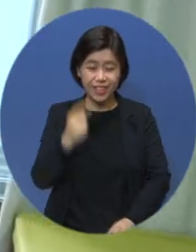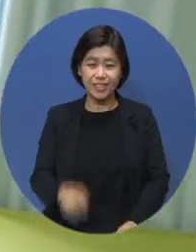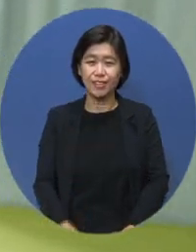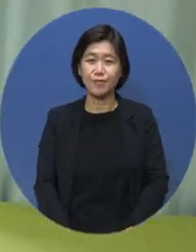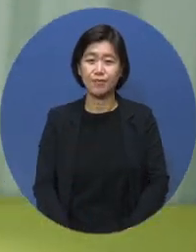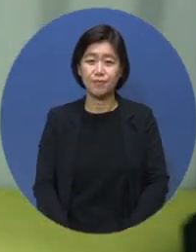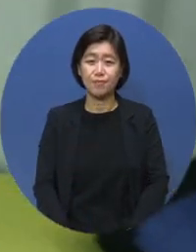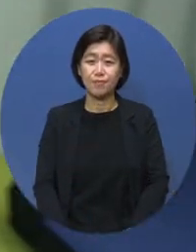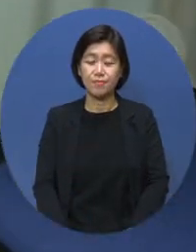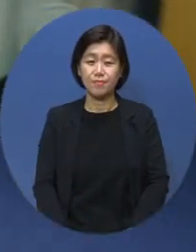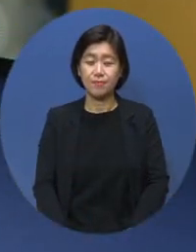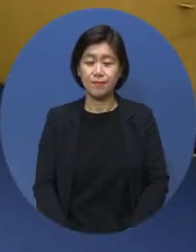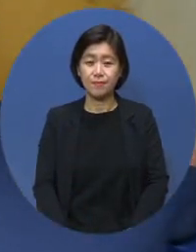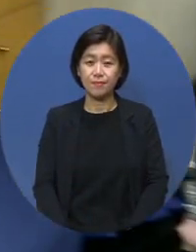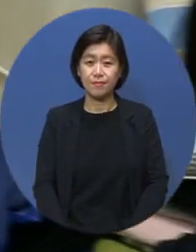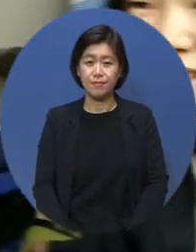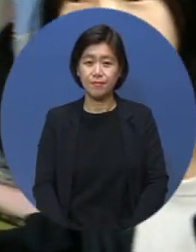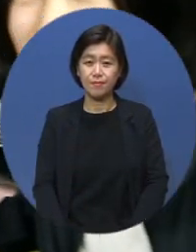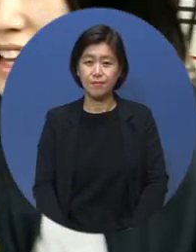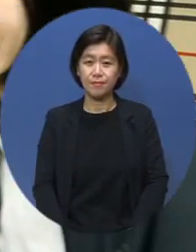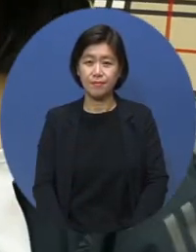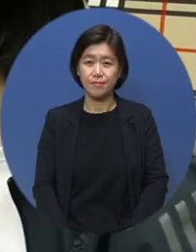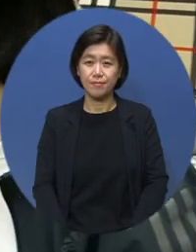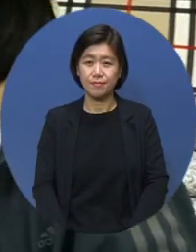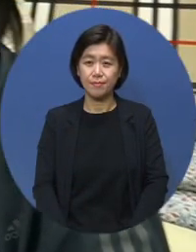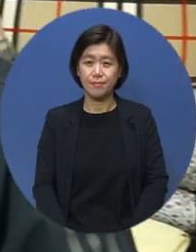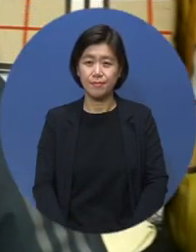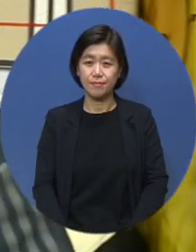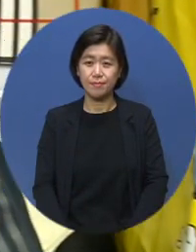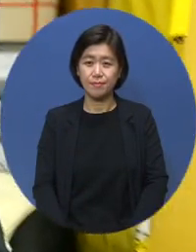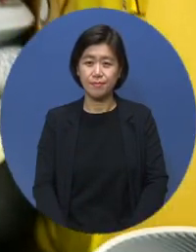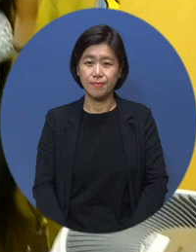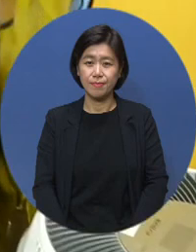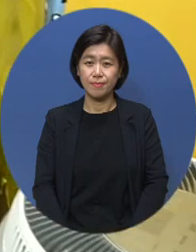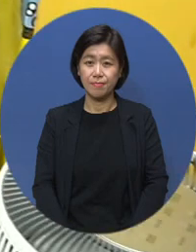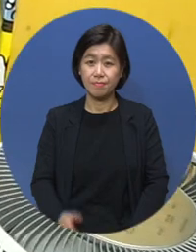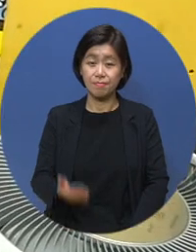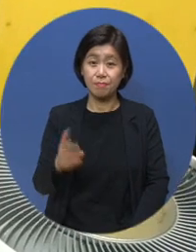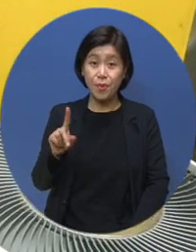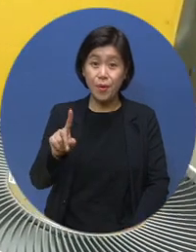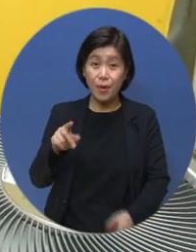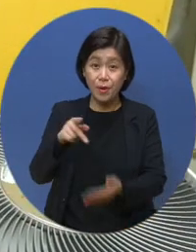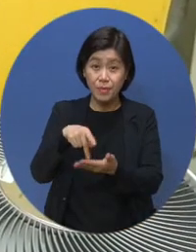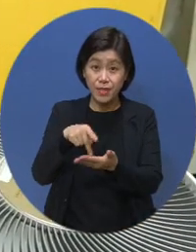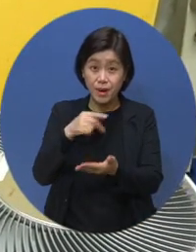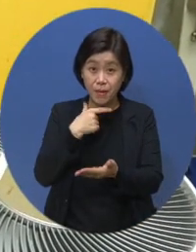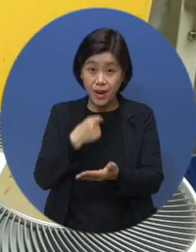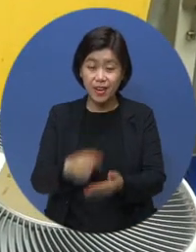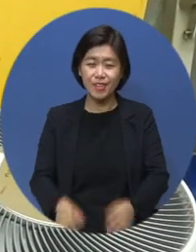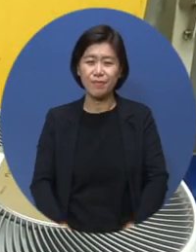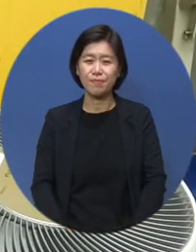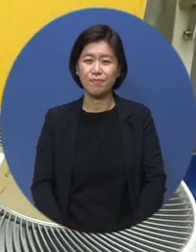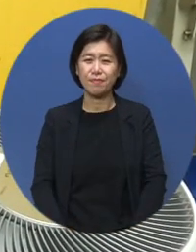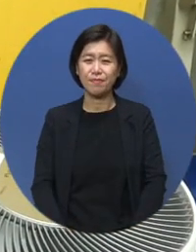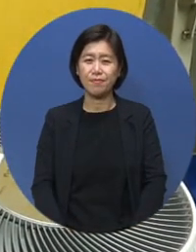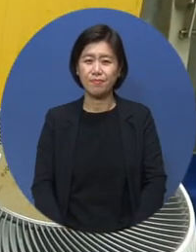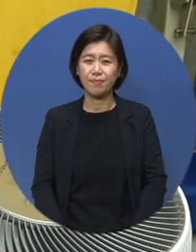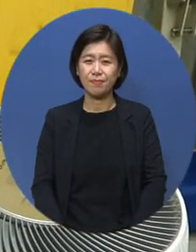치느님 으 아 찾아 너 체 1 피자 예 딘은 님을